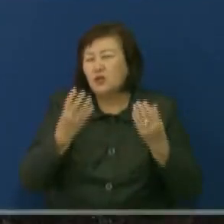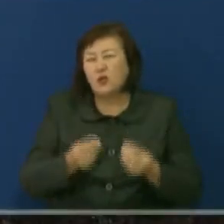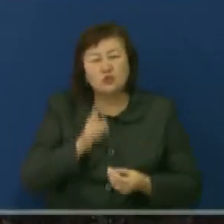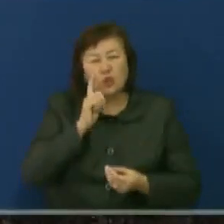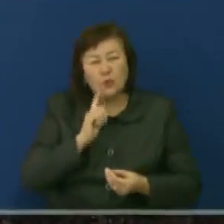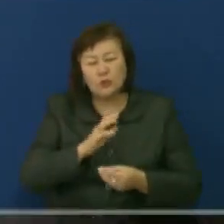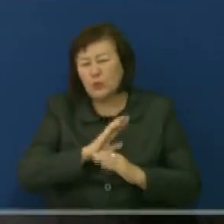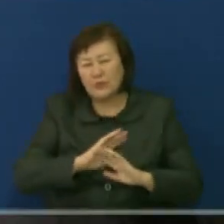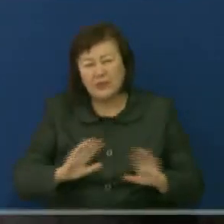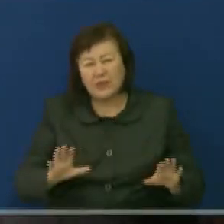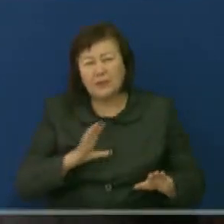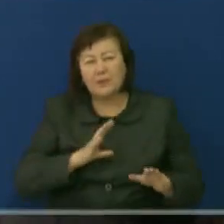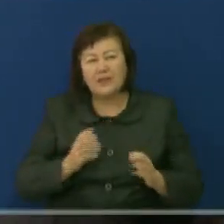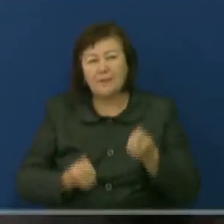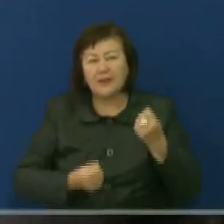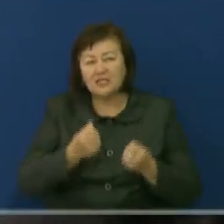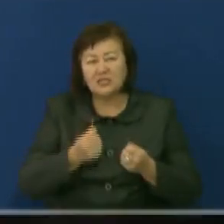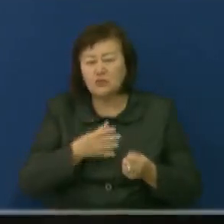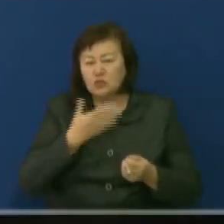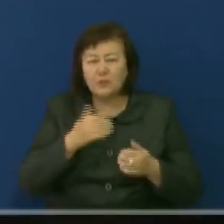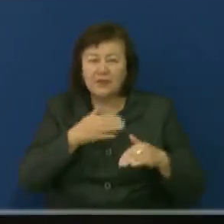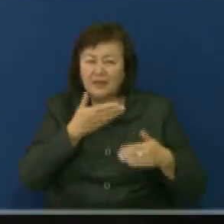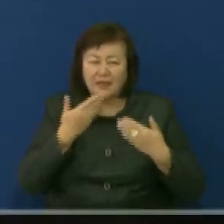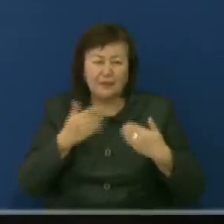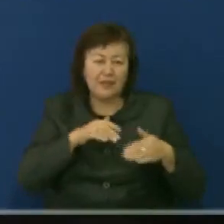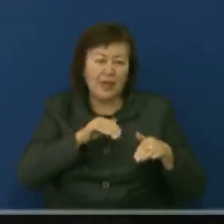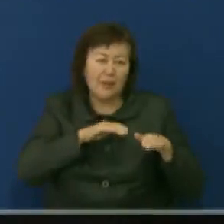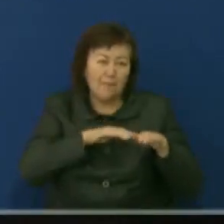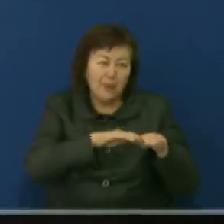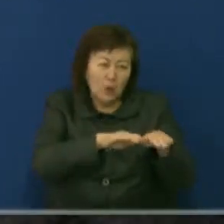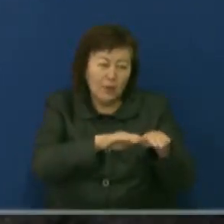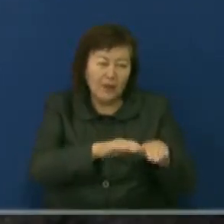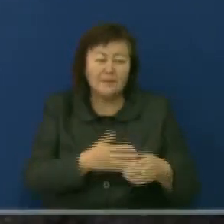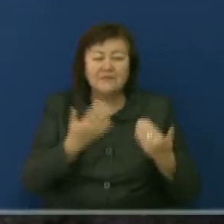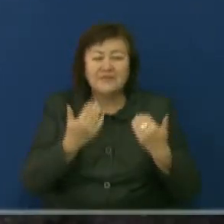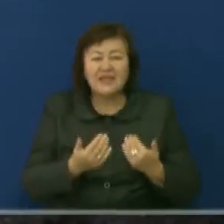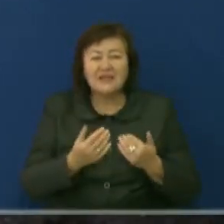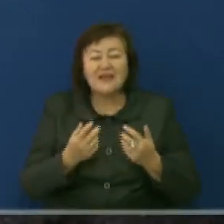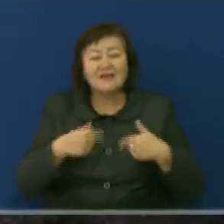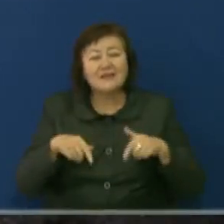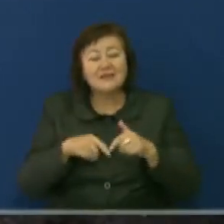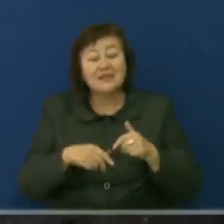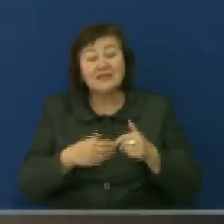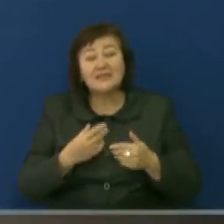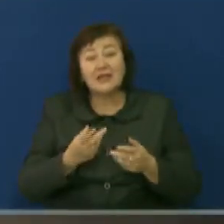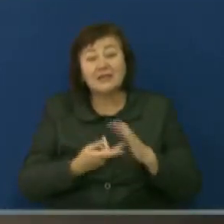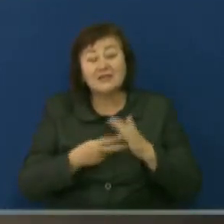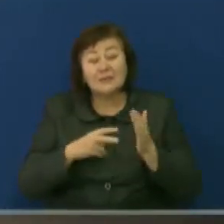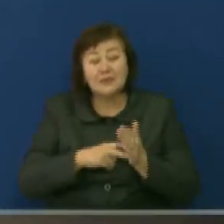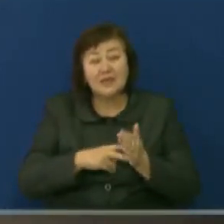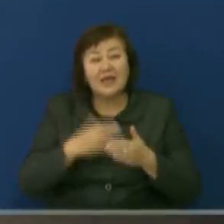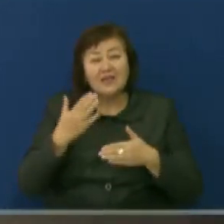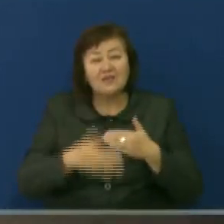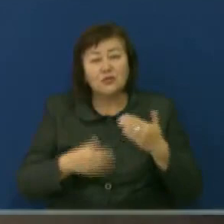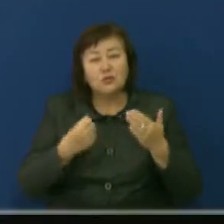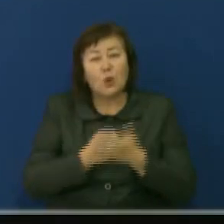неудобства автолюбителям и не создавать пробок. И спецтехника тоже современная, говорят рабочие. Подрядная компания намерена завершить работы до начала